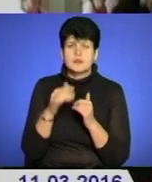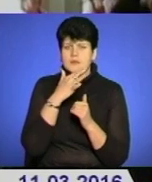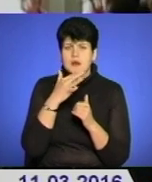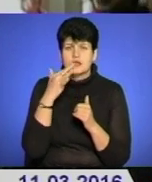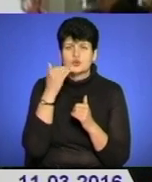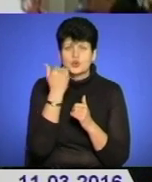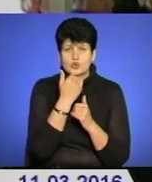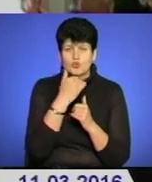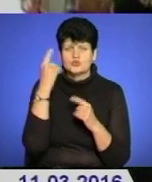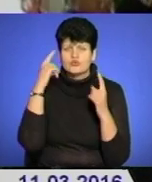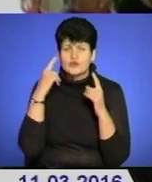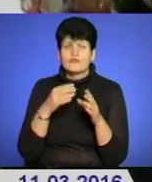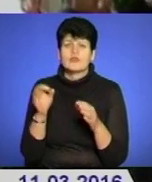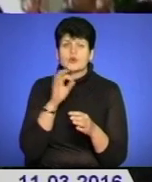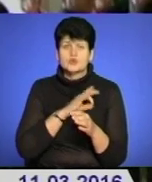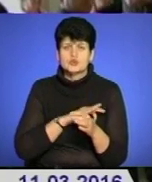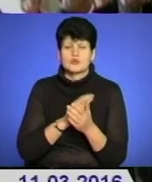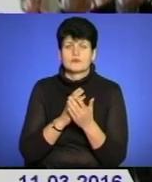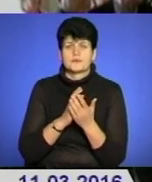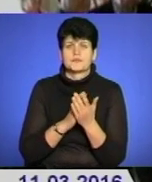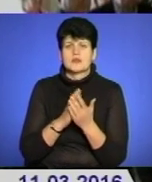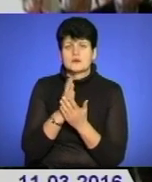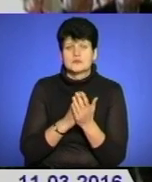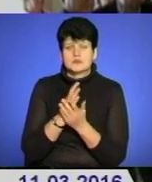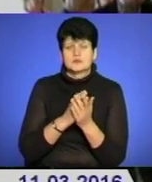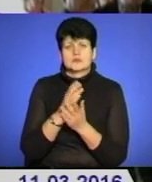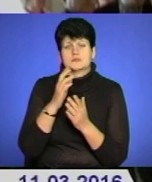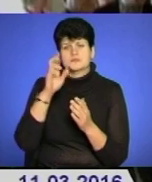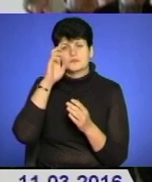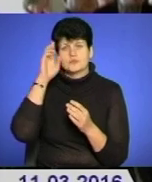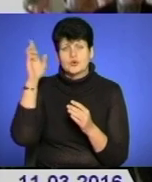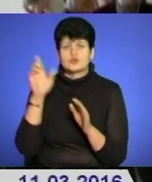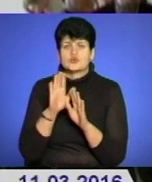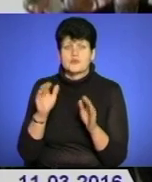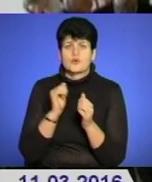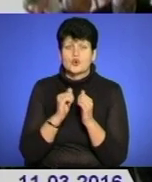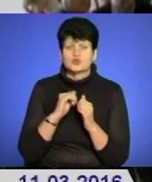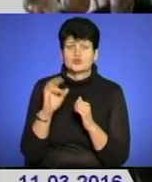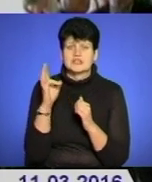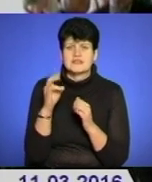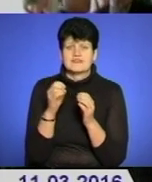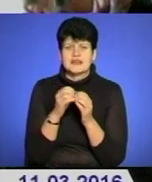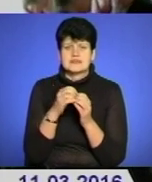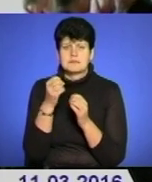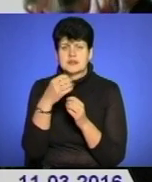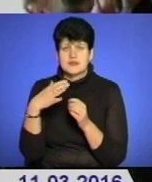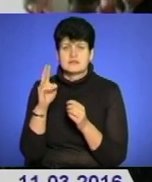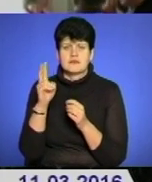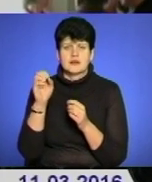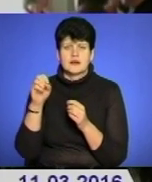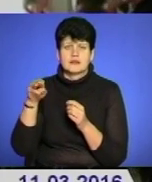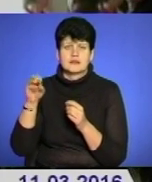творів ми використовуємо у літургії божественній, яку ми співаємо кожної неділі в 10-15 в Катедральному